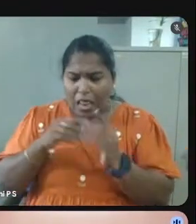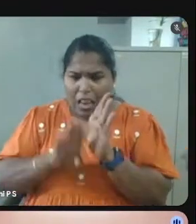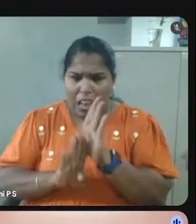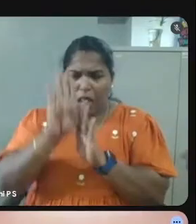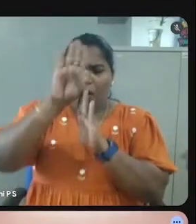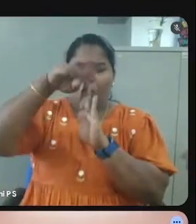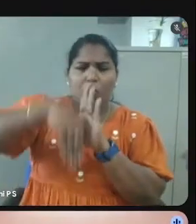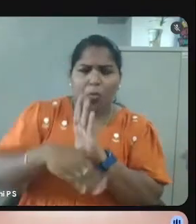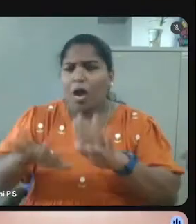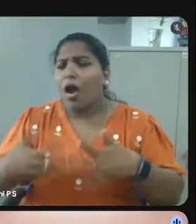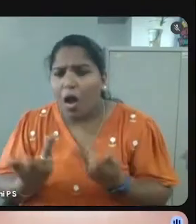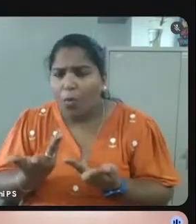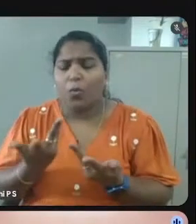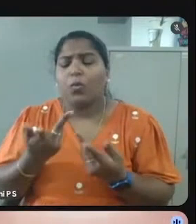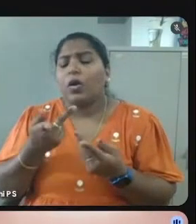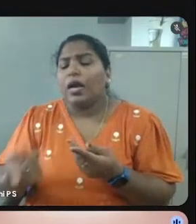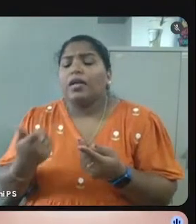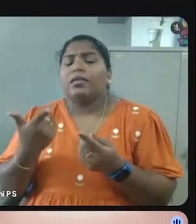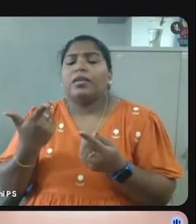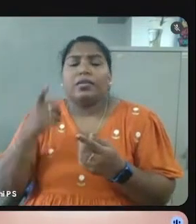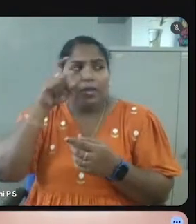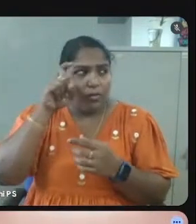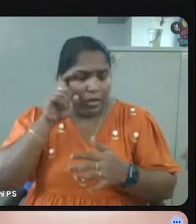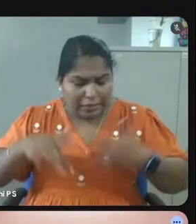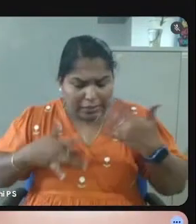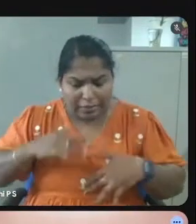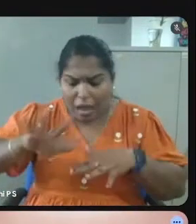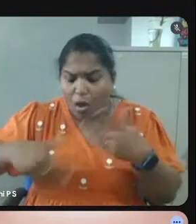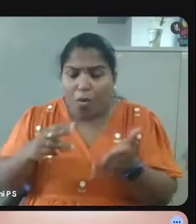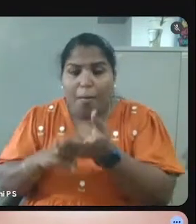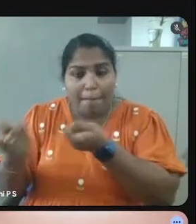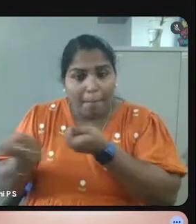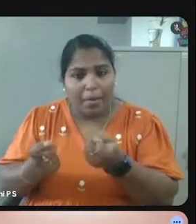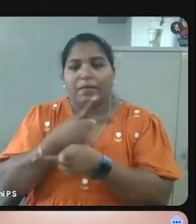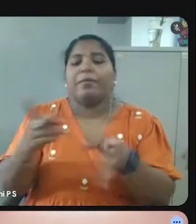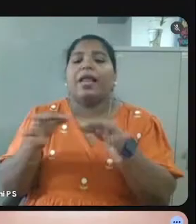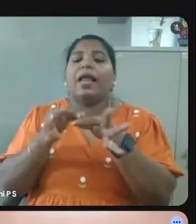ഇതാണ് ഫാക്ടേഴ്സ് ഒരു സെക്ഷുവാലിറ്റിയും സെൻഷ്വാലിറ്റിയോട് റിലേറ്റഡ് ആണ്.